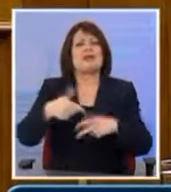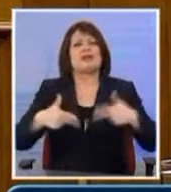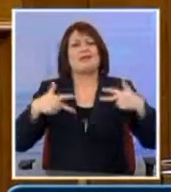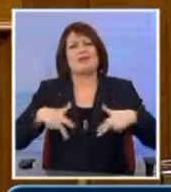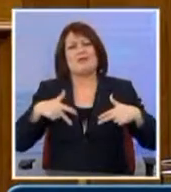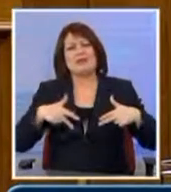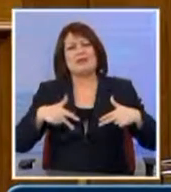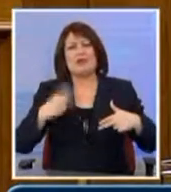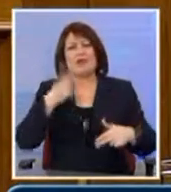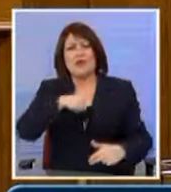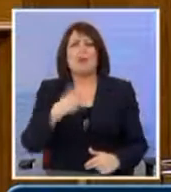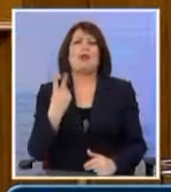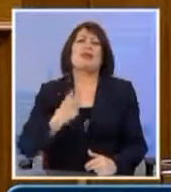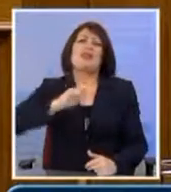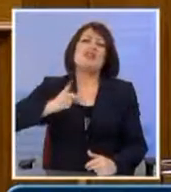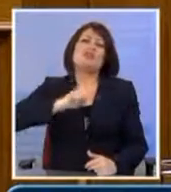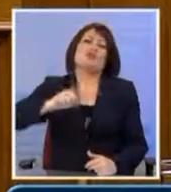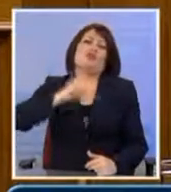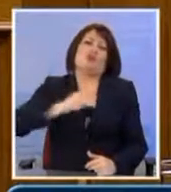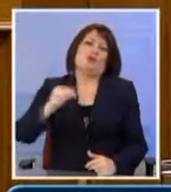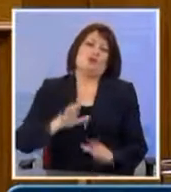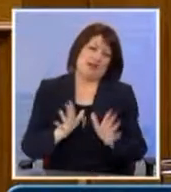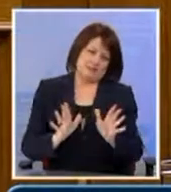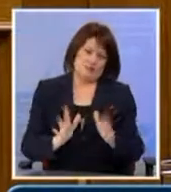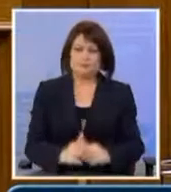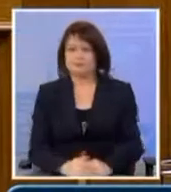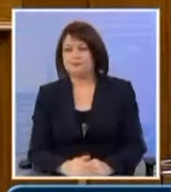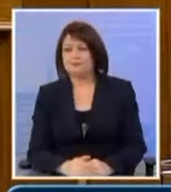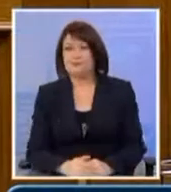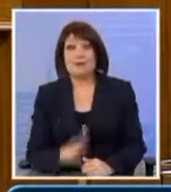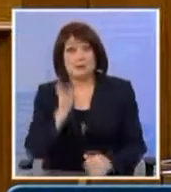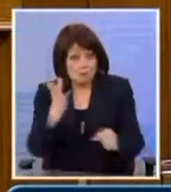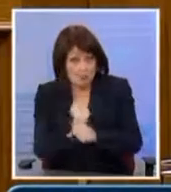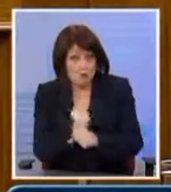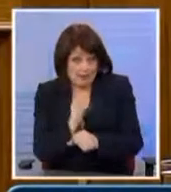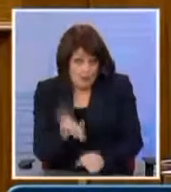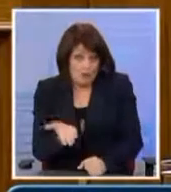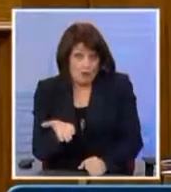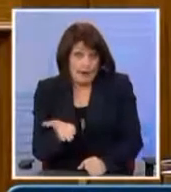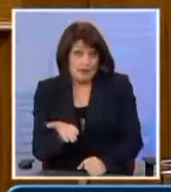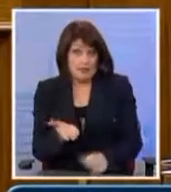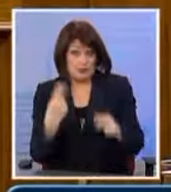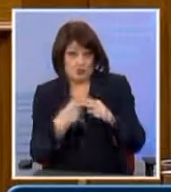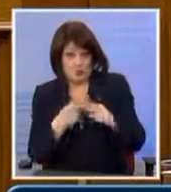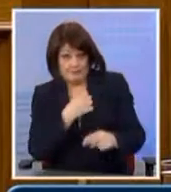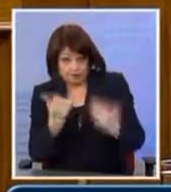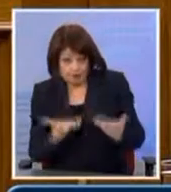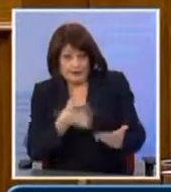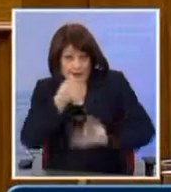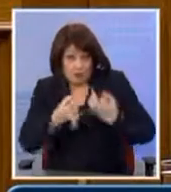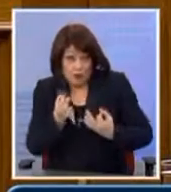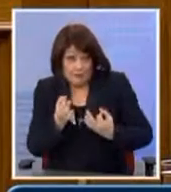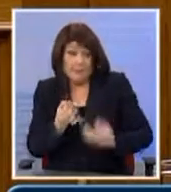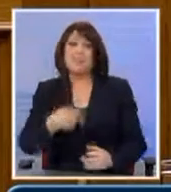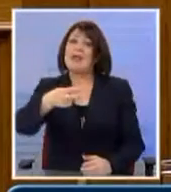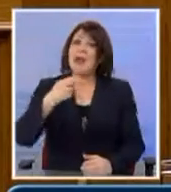κατά περίπου 2,2 δισεκατομμύρια ευρώ. Είναι αυτό εφικτό? Είναι αξιόπιστη πρόβλεψη? Η